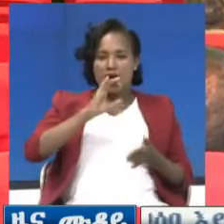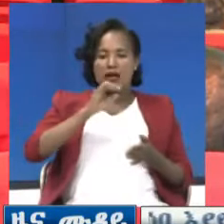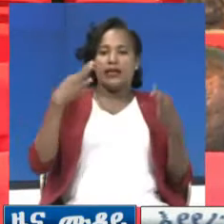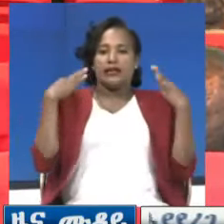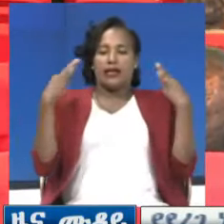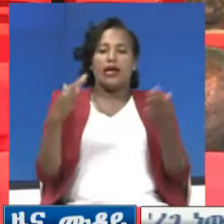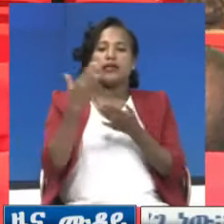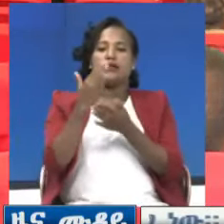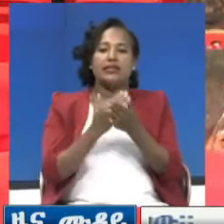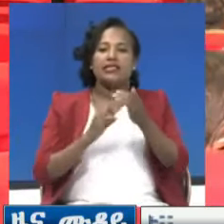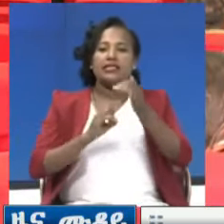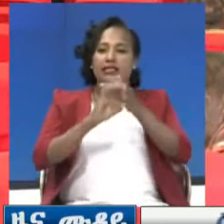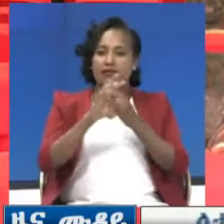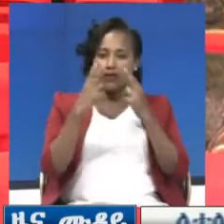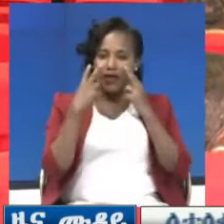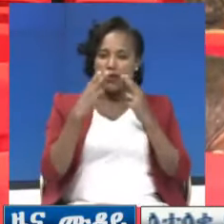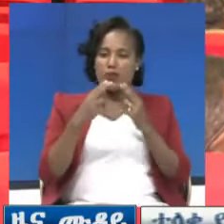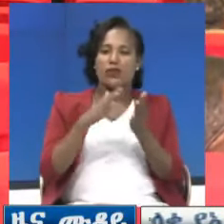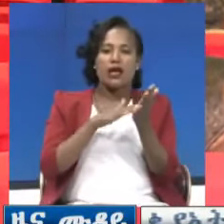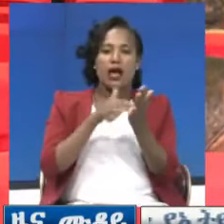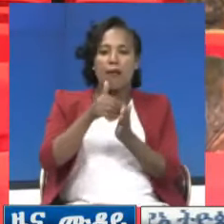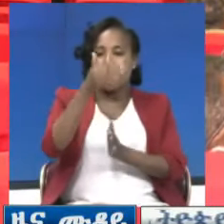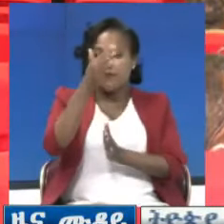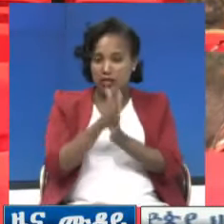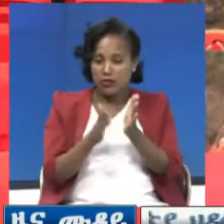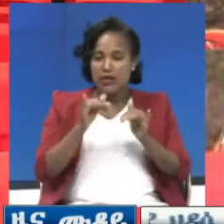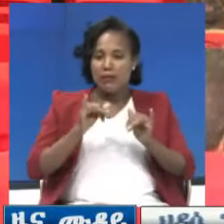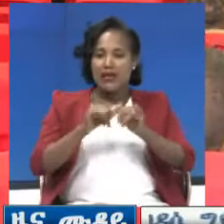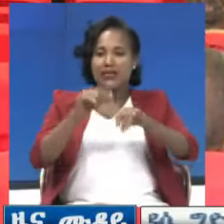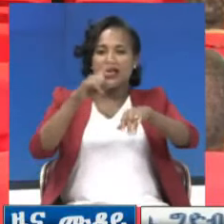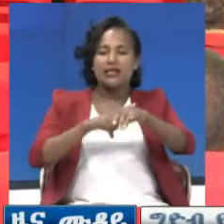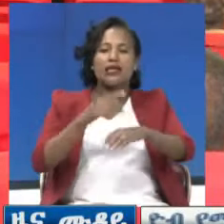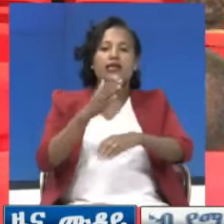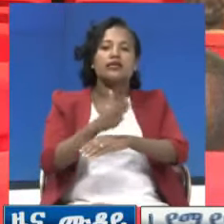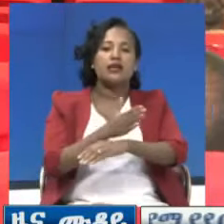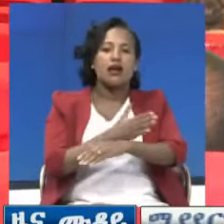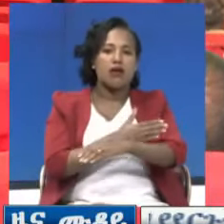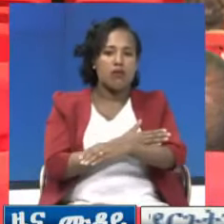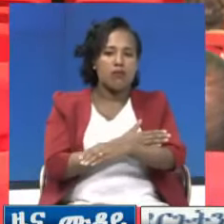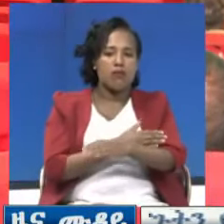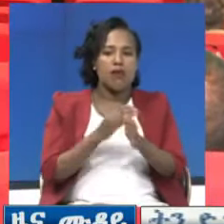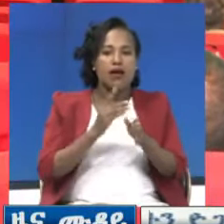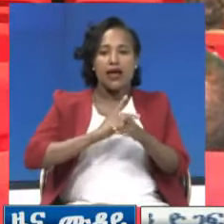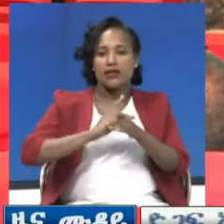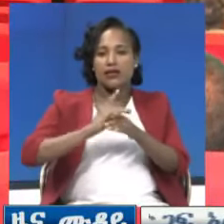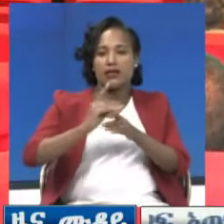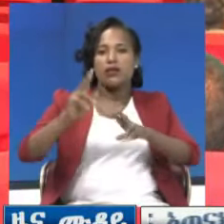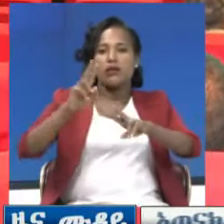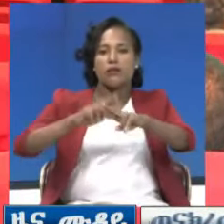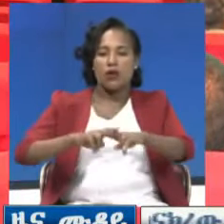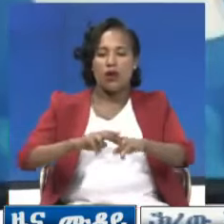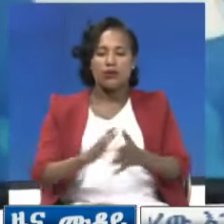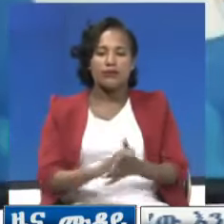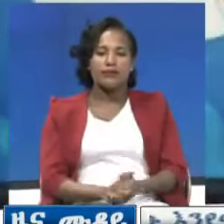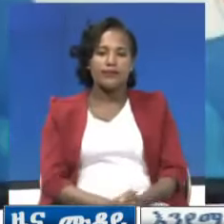በጤናና በትምህርት ዘርፉ የተስተዋሉ ደካማ አፈጻጸሞች በቀጣይ ጊዜያት እንዲስተካከሉም አቅጣጫ ተቀምጧል።